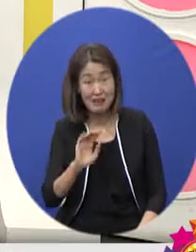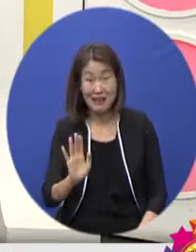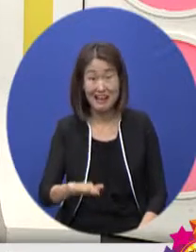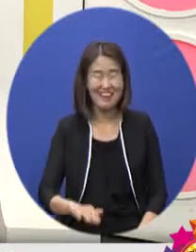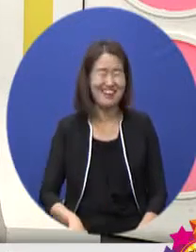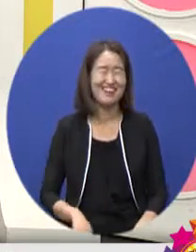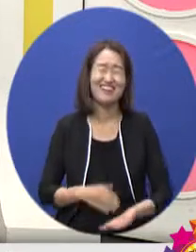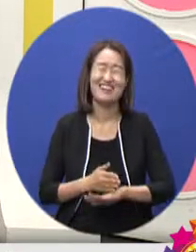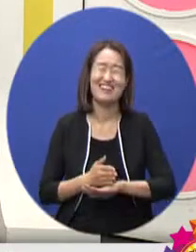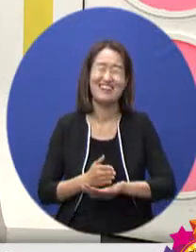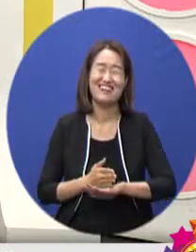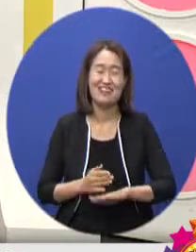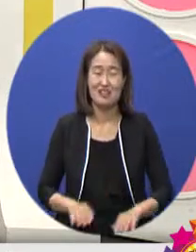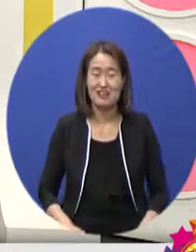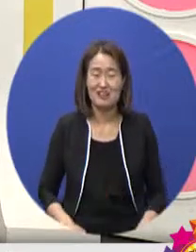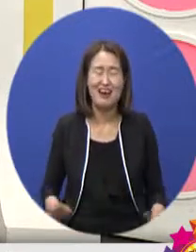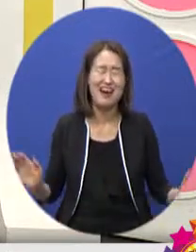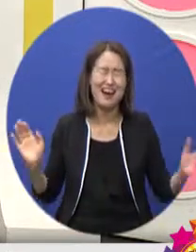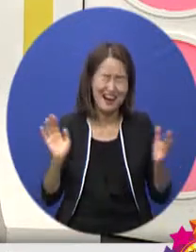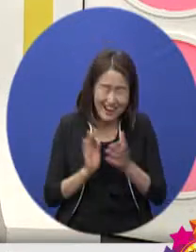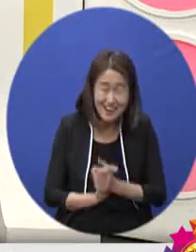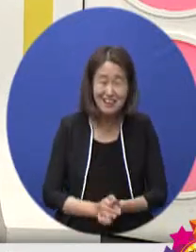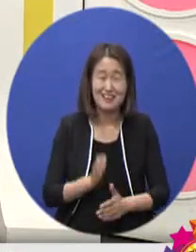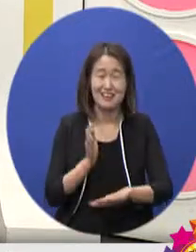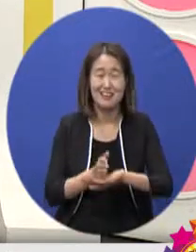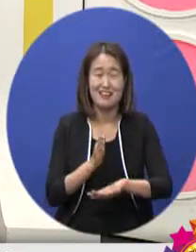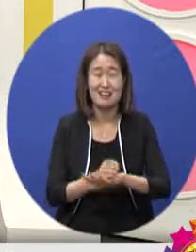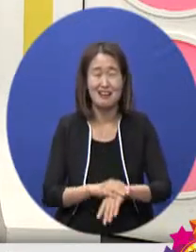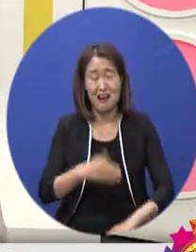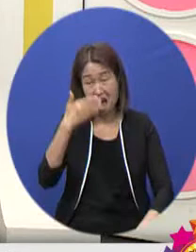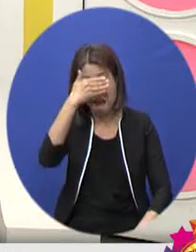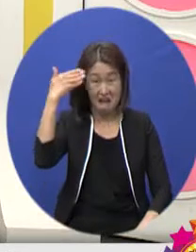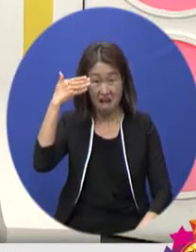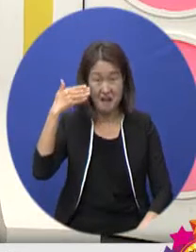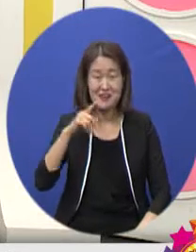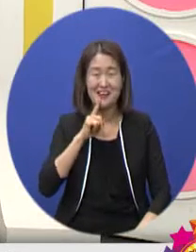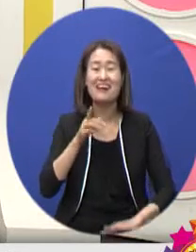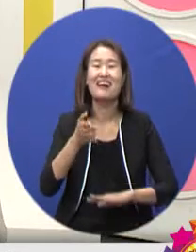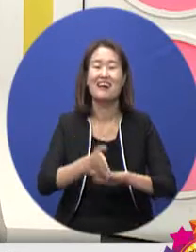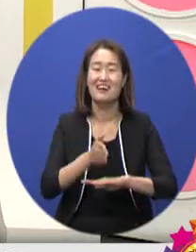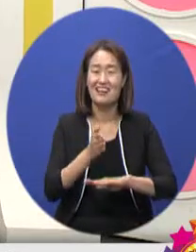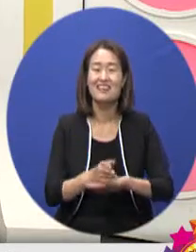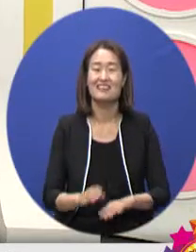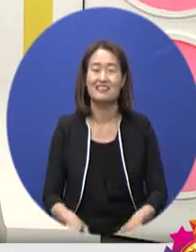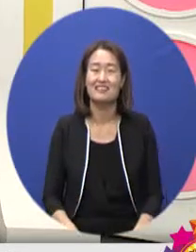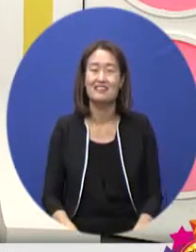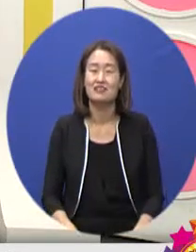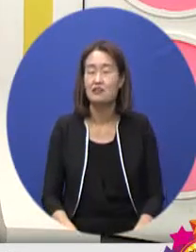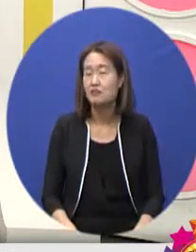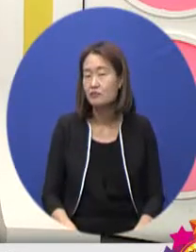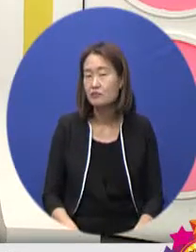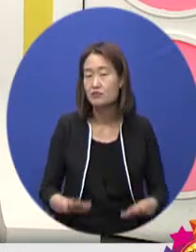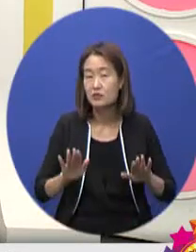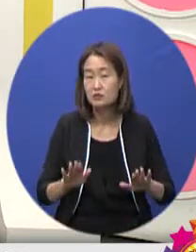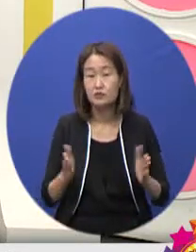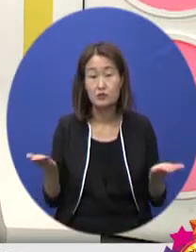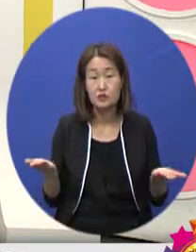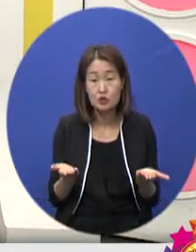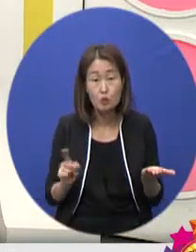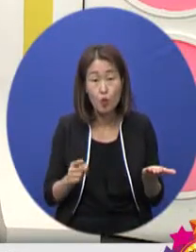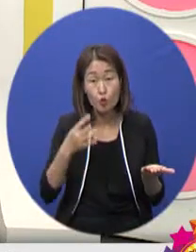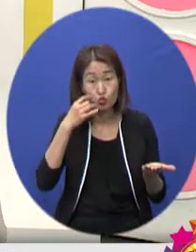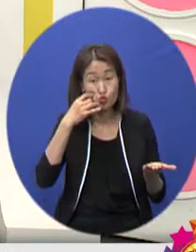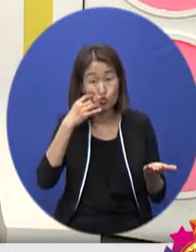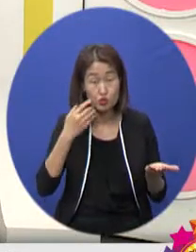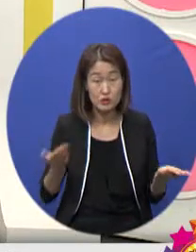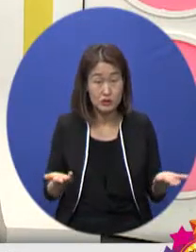아, 아니 진짜 40대, 40대. 고맙습니다. 젊게 봐주셔서. 네. 네. 뭐 직업 같은 건 여쭤봐도 되나요?